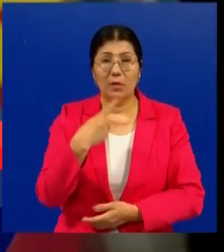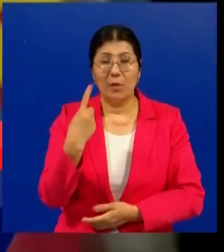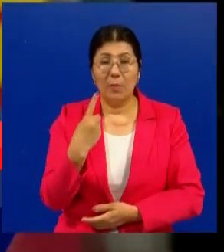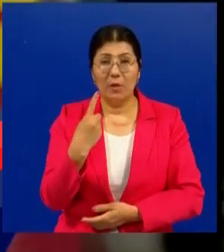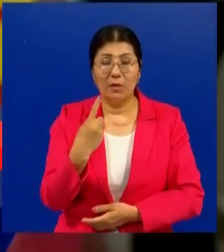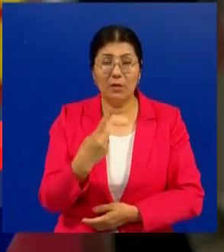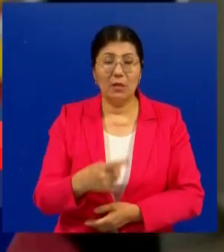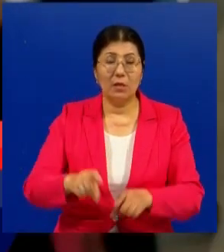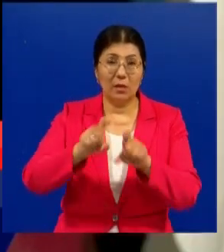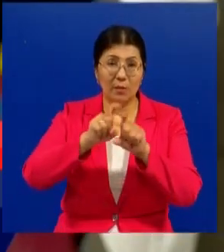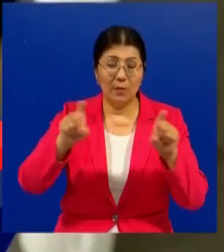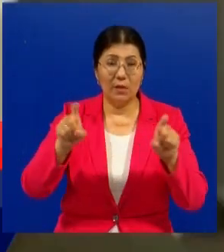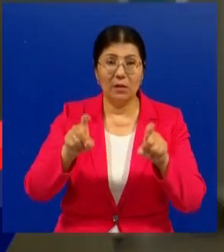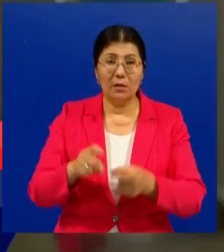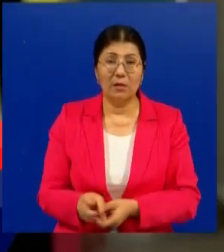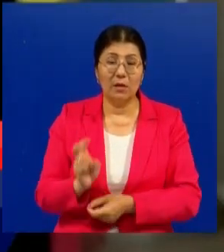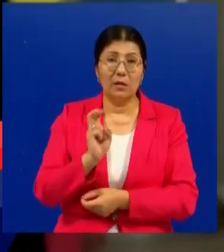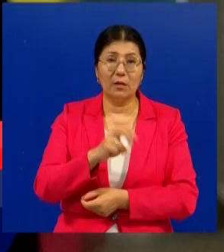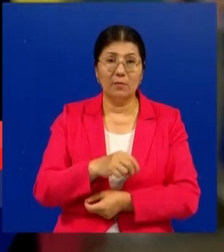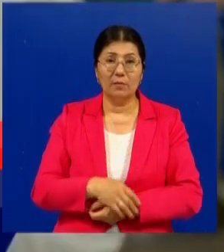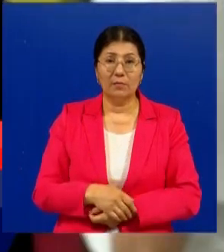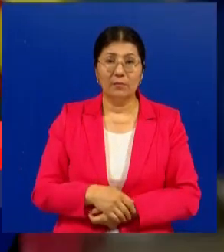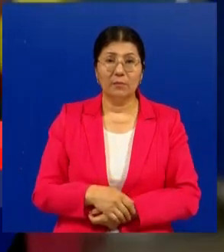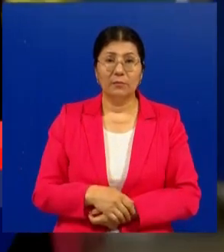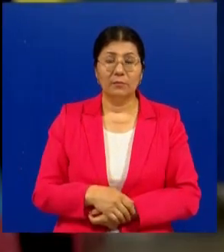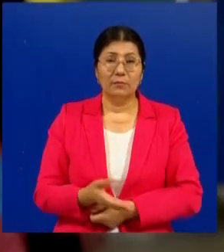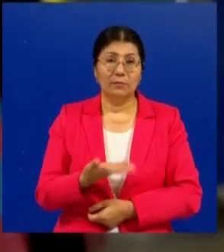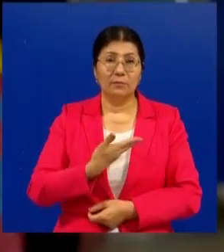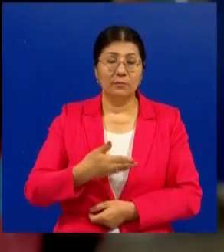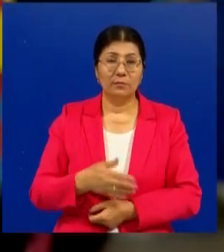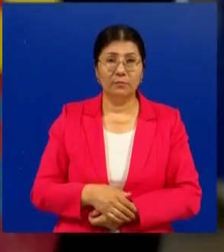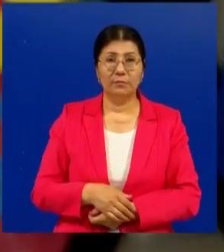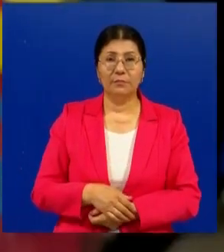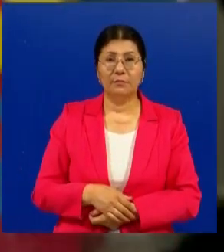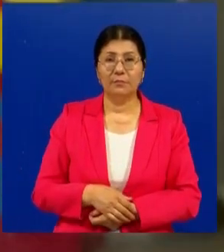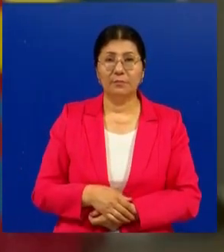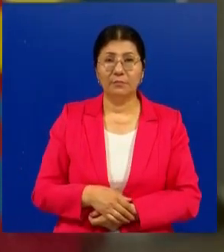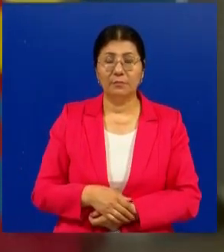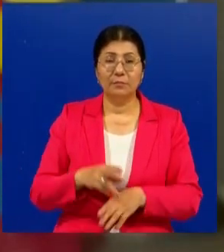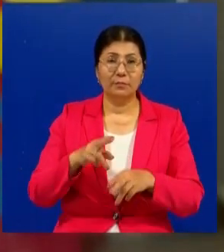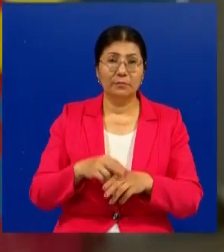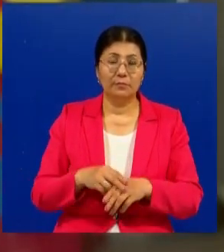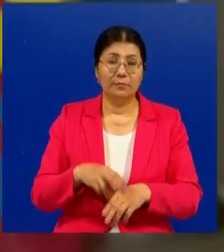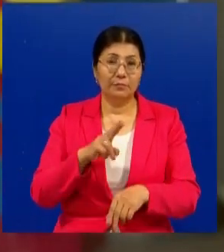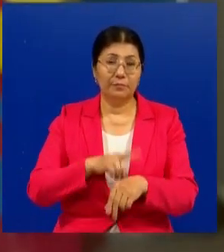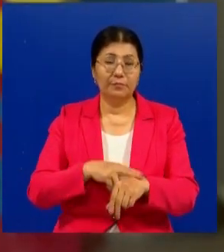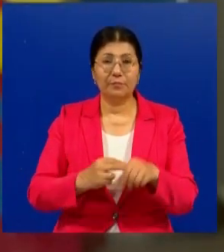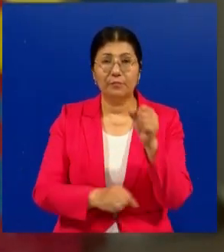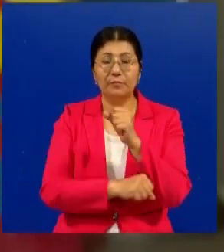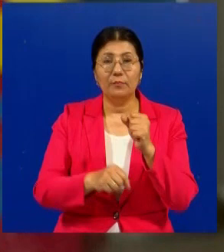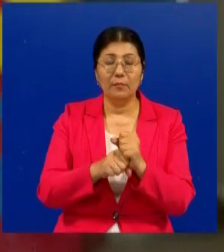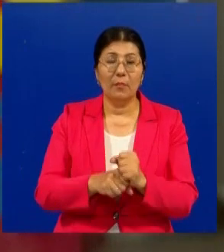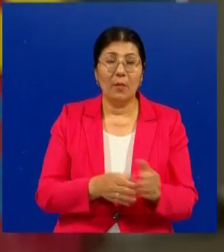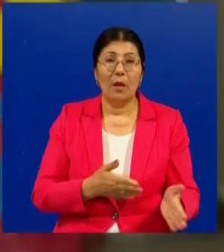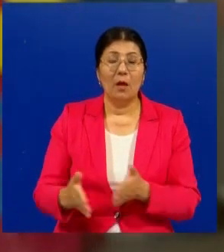атынан мамандандырылған гимназиясы мектебіне келіп тұрмын. Біздің полиция ағаларымыз жол тәртібін